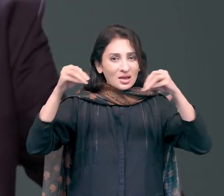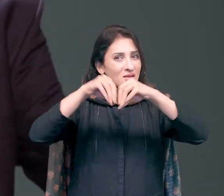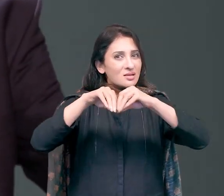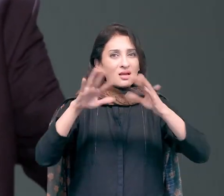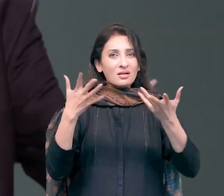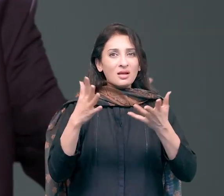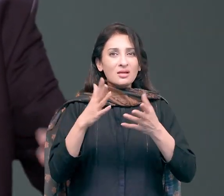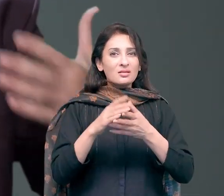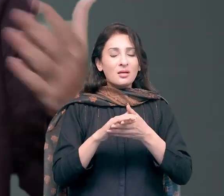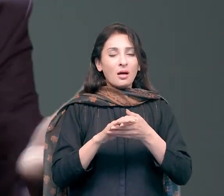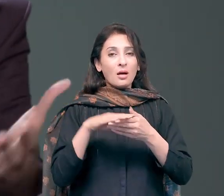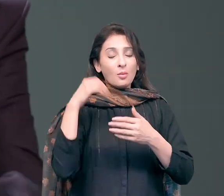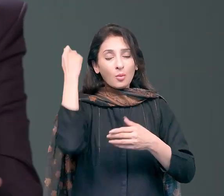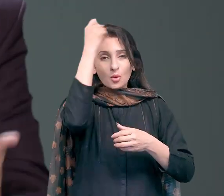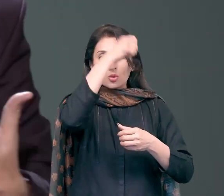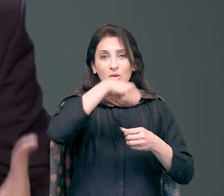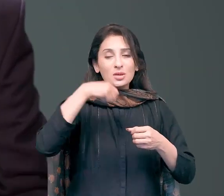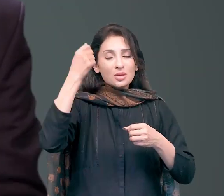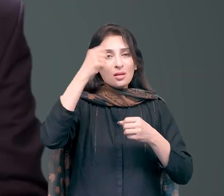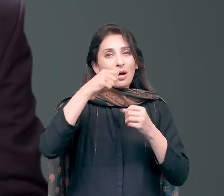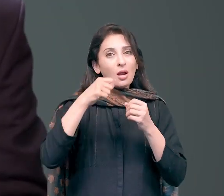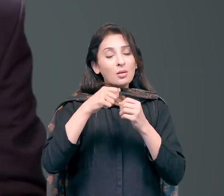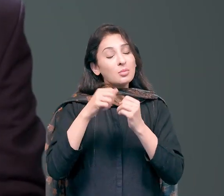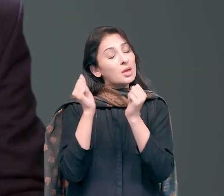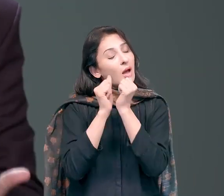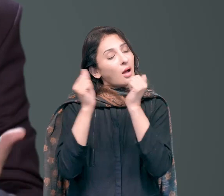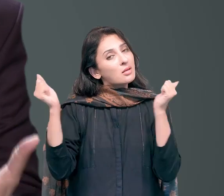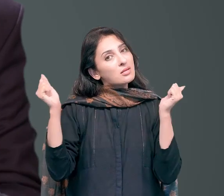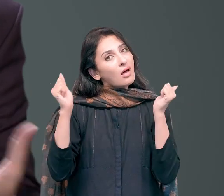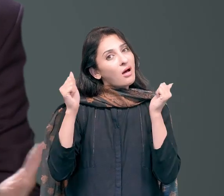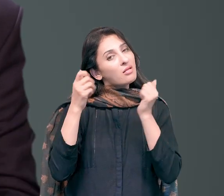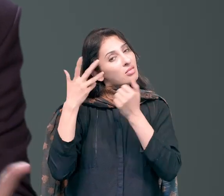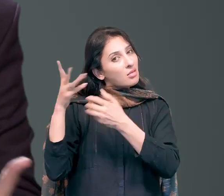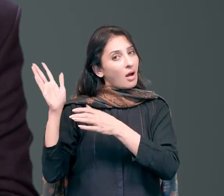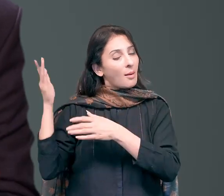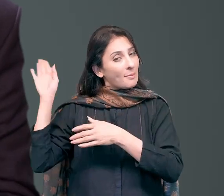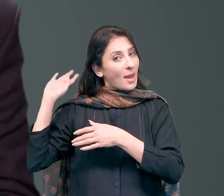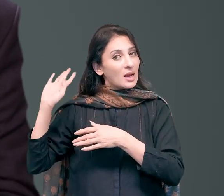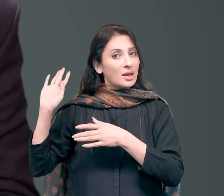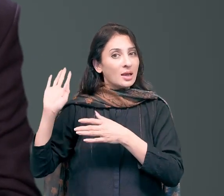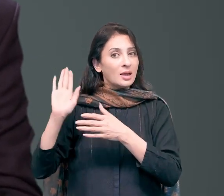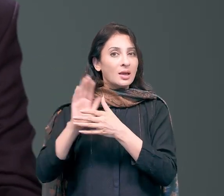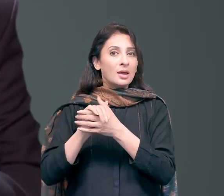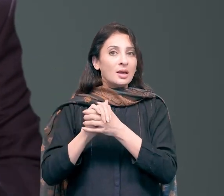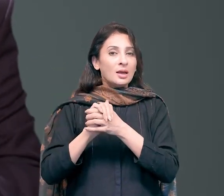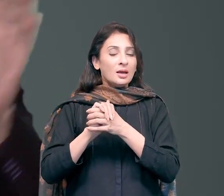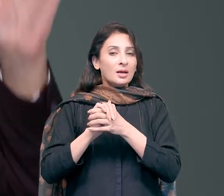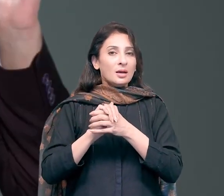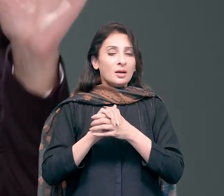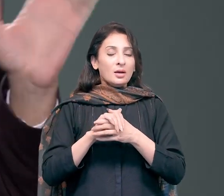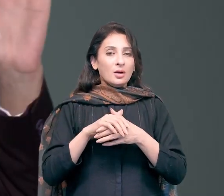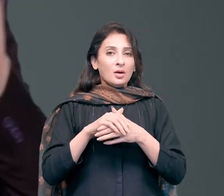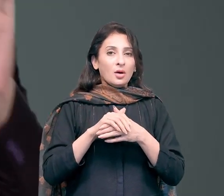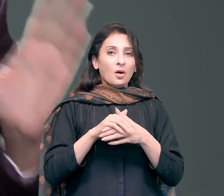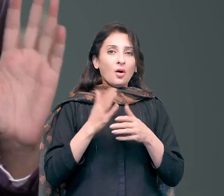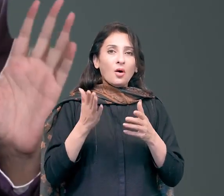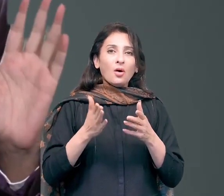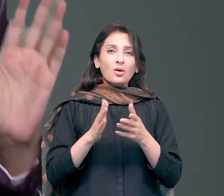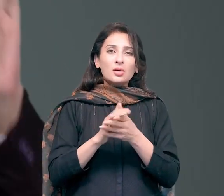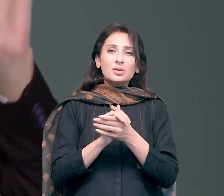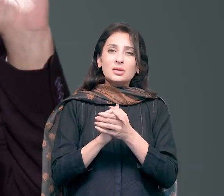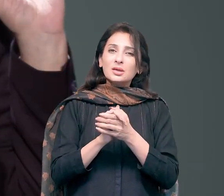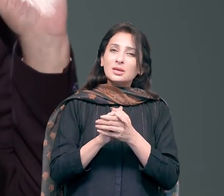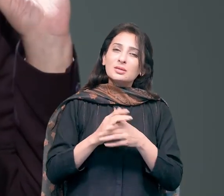بھی مغلوں کے دور میں بھی ان کے انڈر نہیں رہا، چند چیدہ ریاستیں رہیں۔ اسی طرح نارتھ کے علاقے